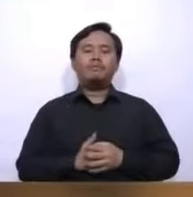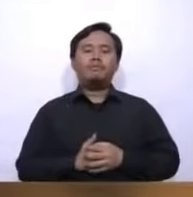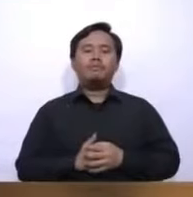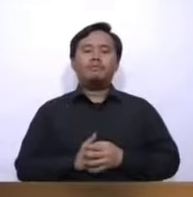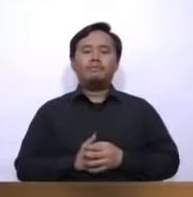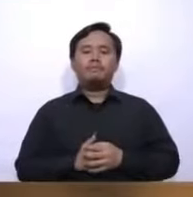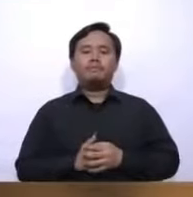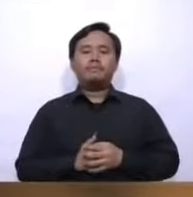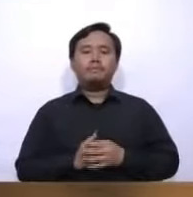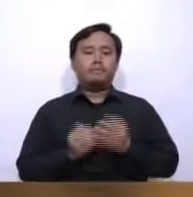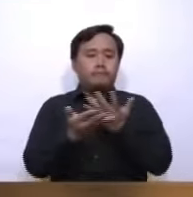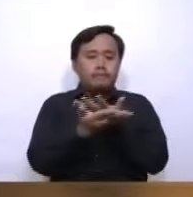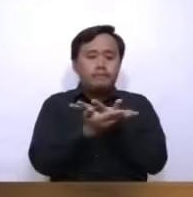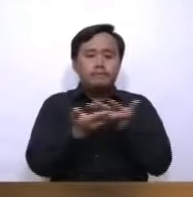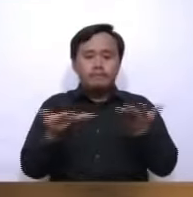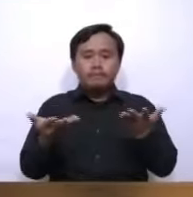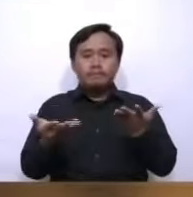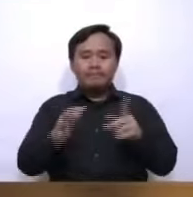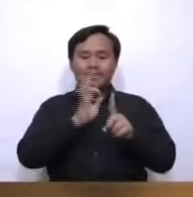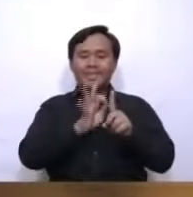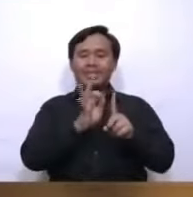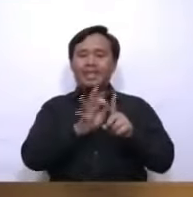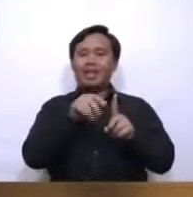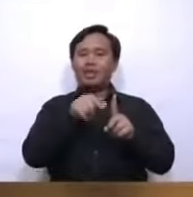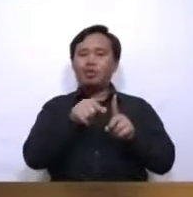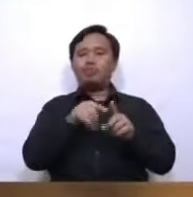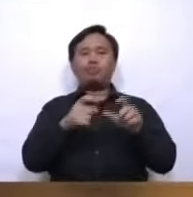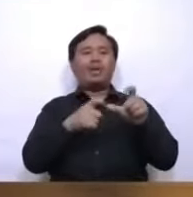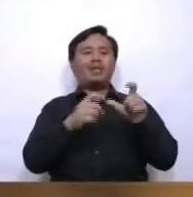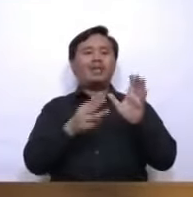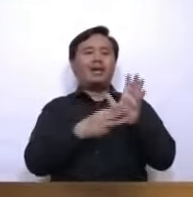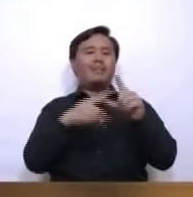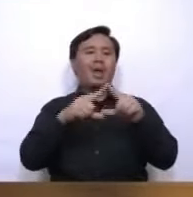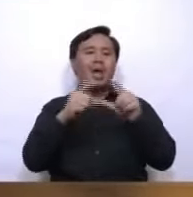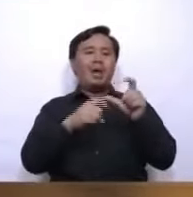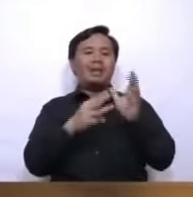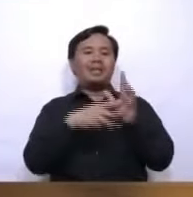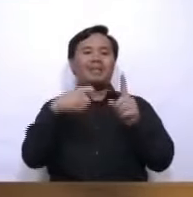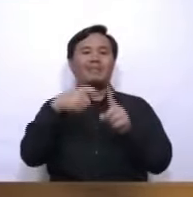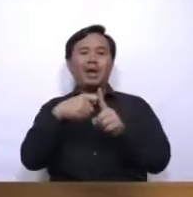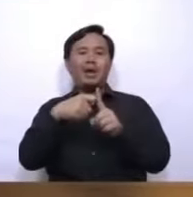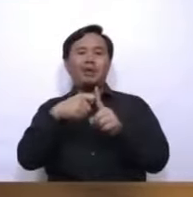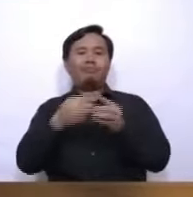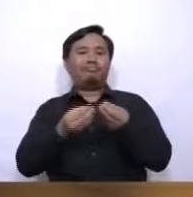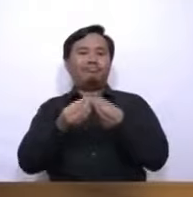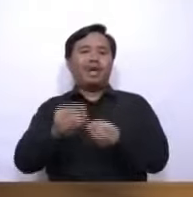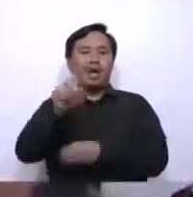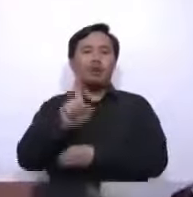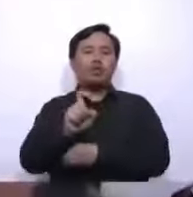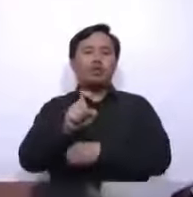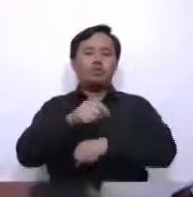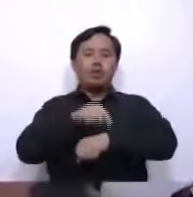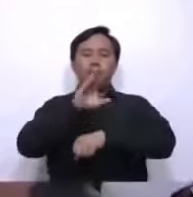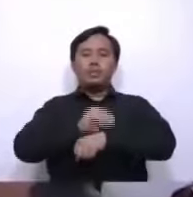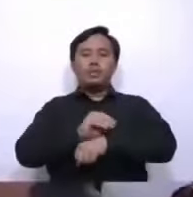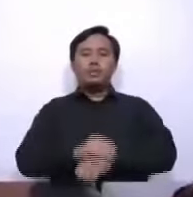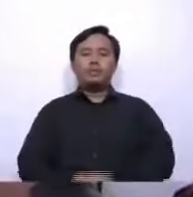Hadirin sekalian, maka digital itu akan jadi vokasi di SMA-SMK yang akan kita bangun. Terima kasih, waktu habis.